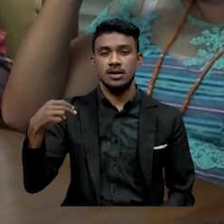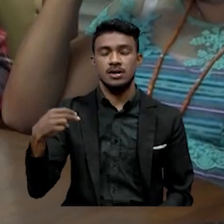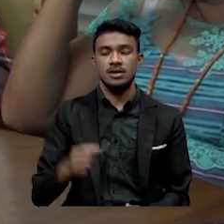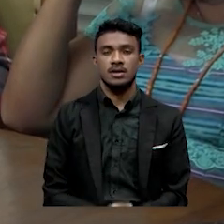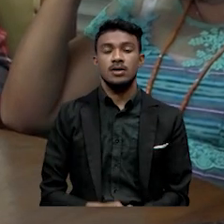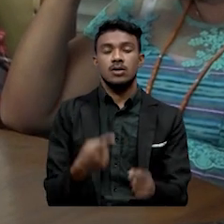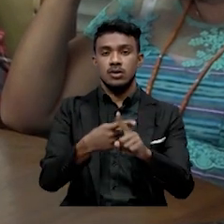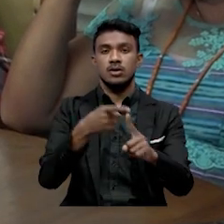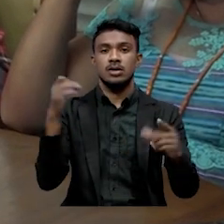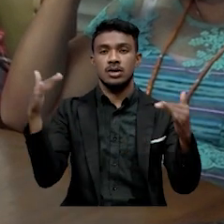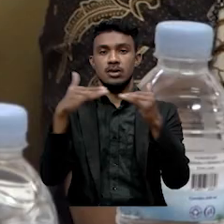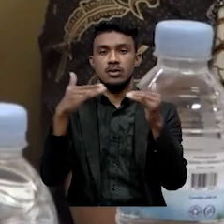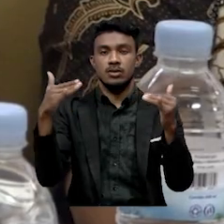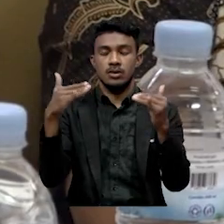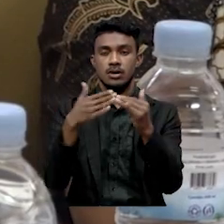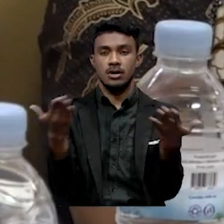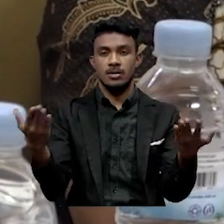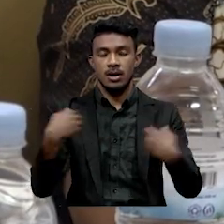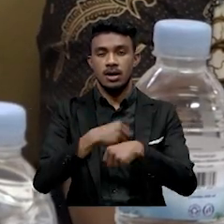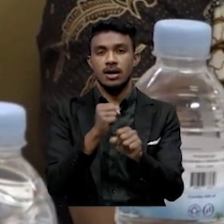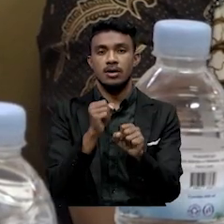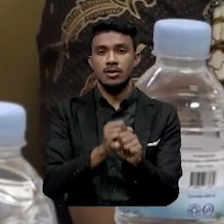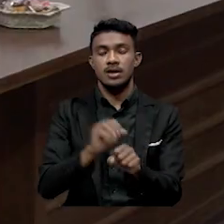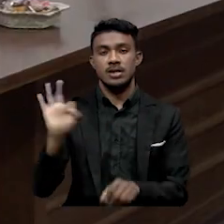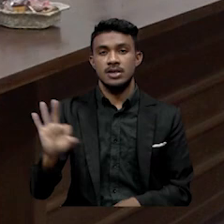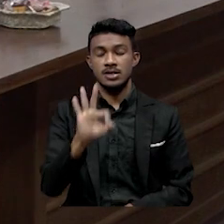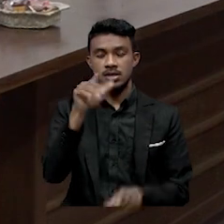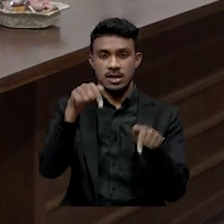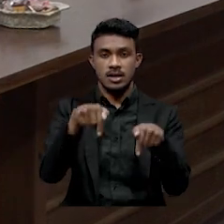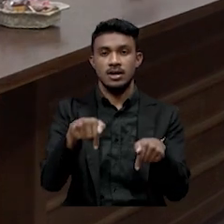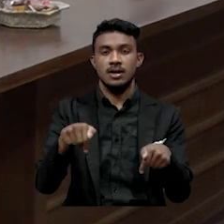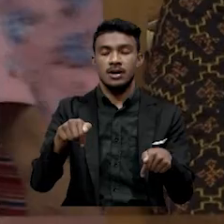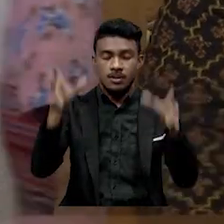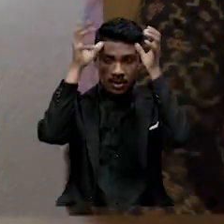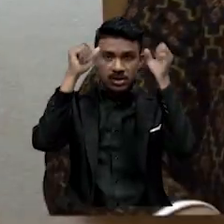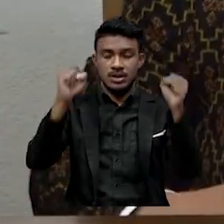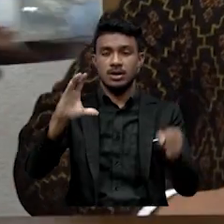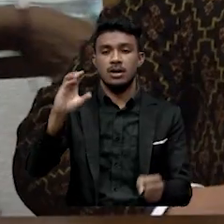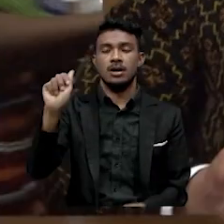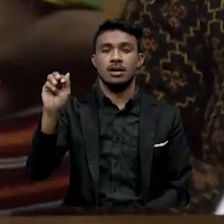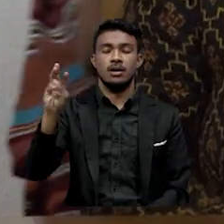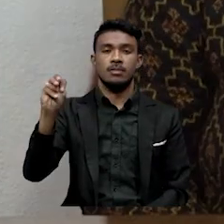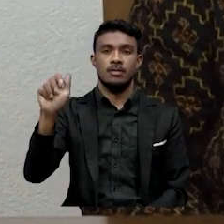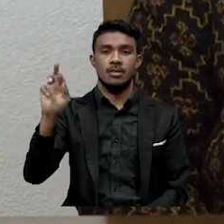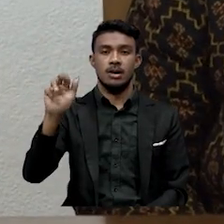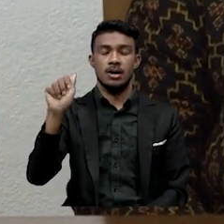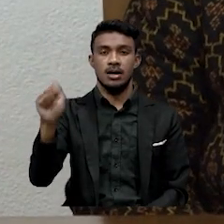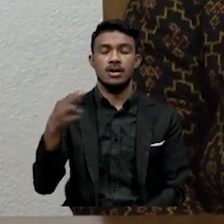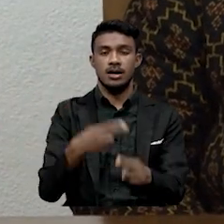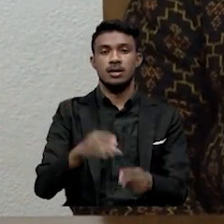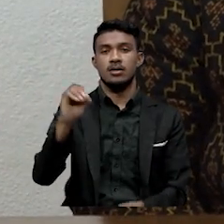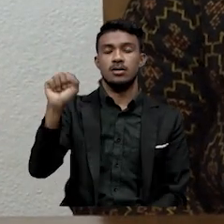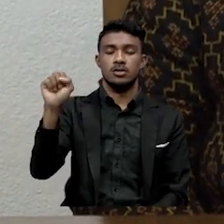mengusir ini yang cortezian lebih website asmane presiden di kamar commerce industri Timor Leste Oskar 5 Celica